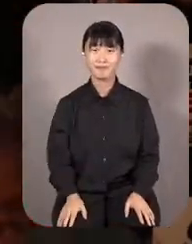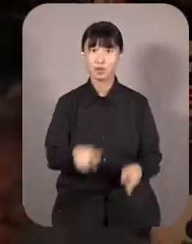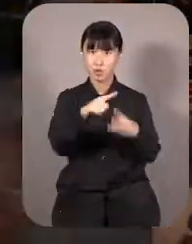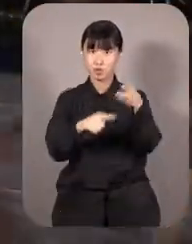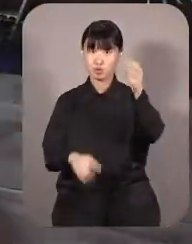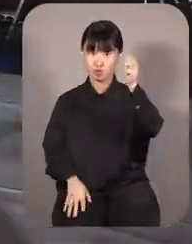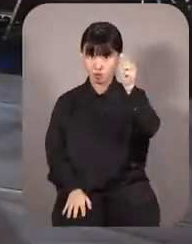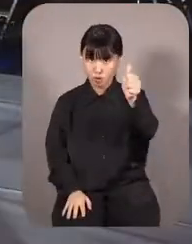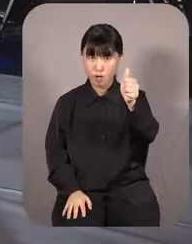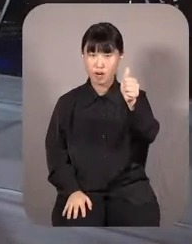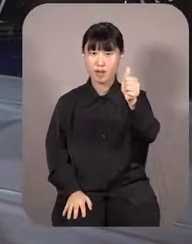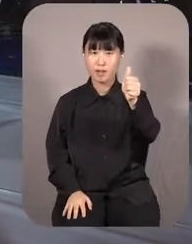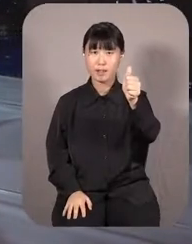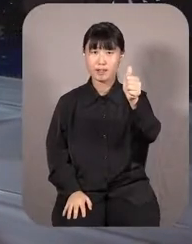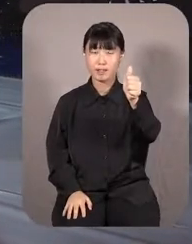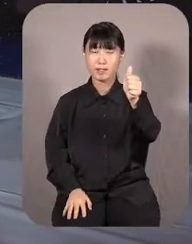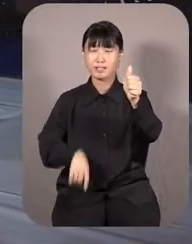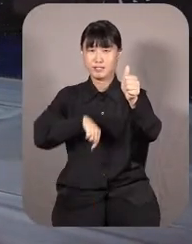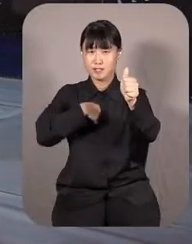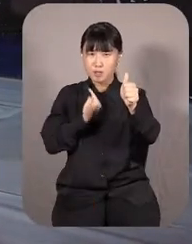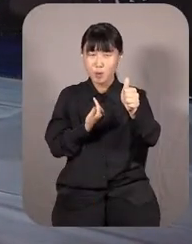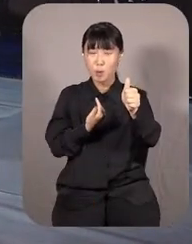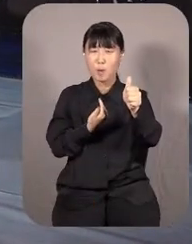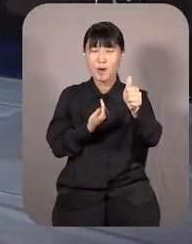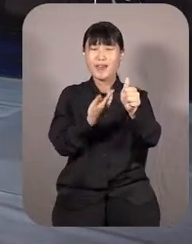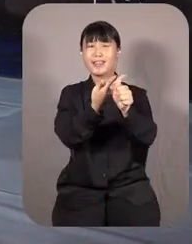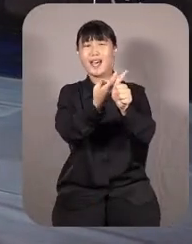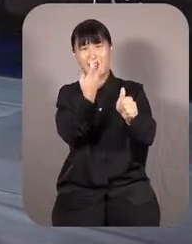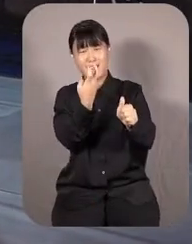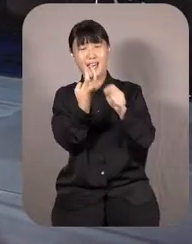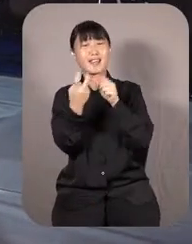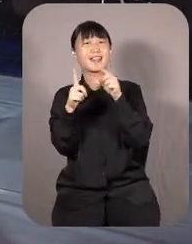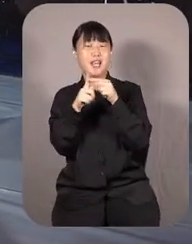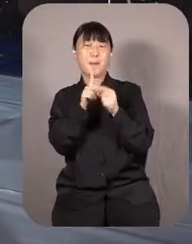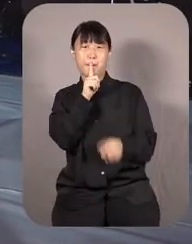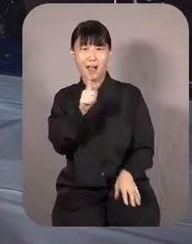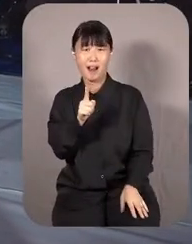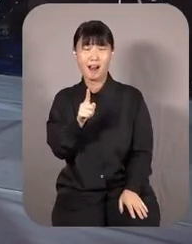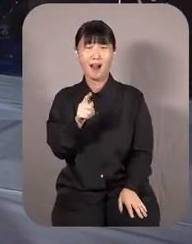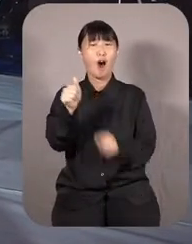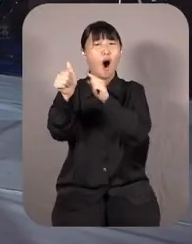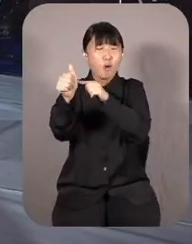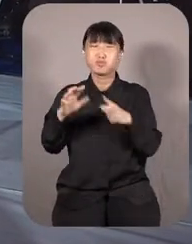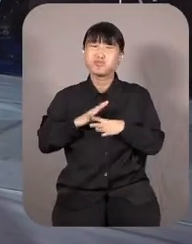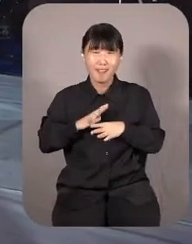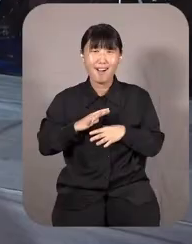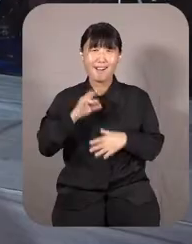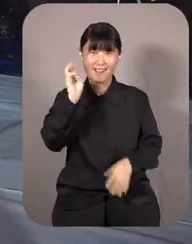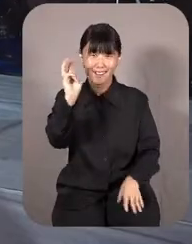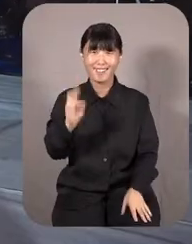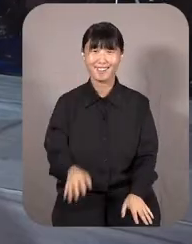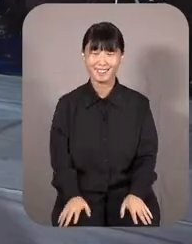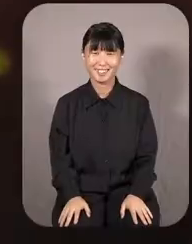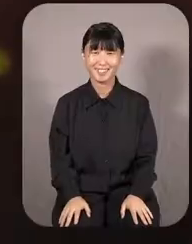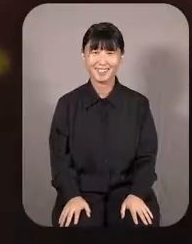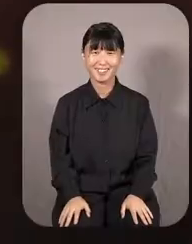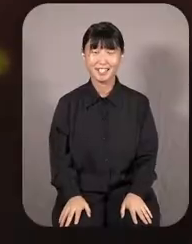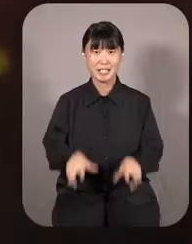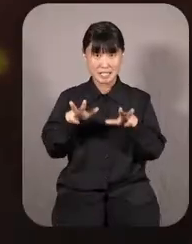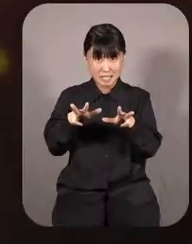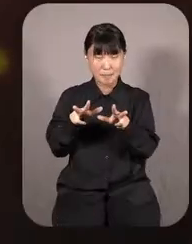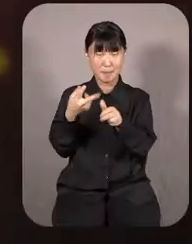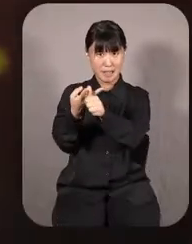윤석열이 스스로 탄핵을 입에 올렸습니다. 지레 겁을 먹은 겁니다. 탄핵이 현실화되고 있기